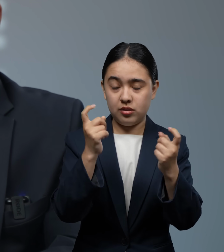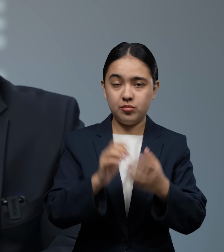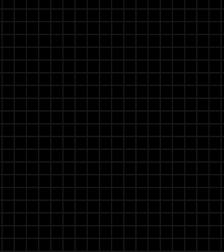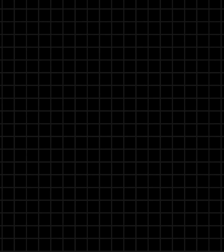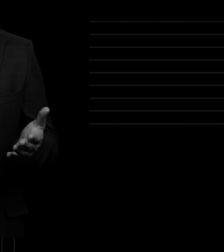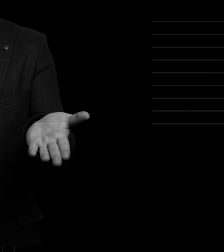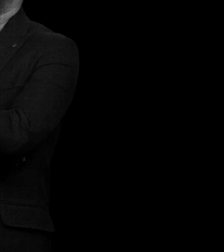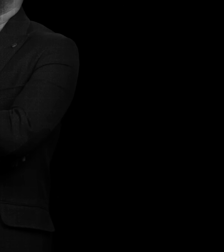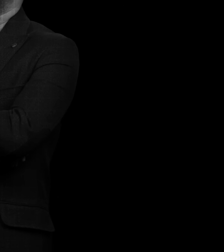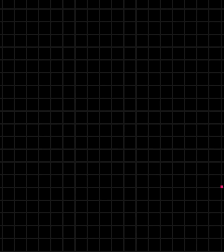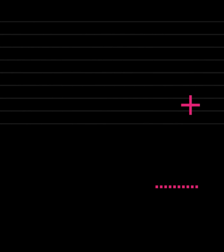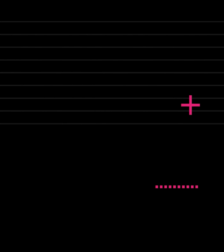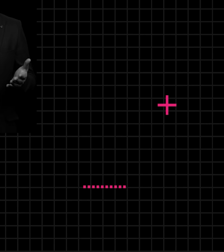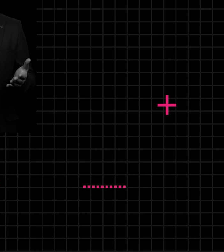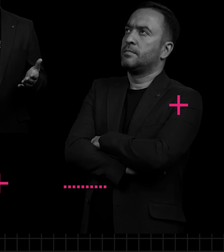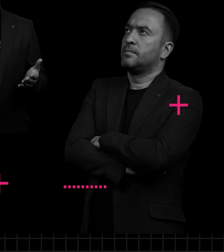qilindi.